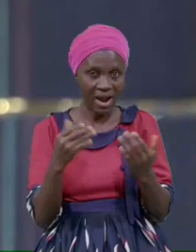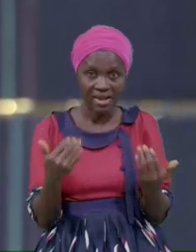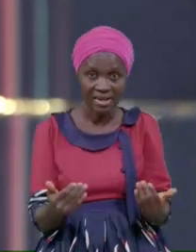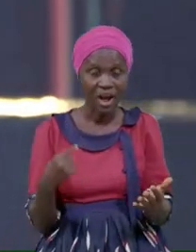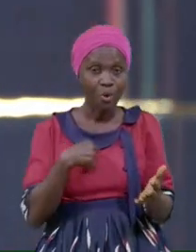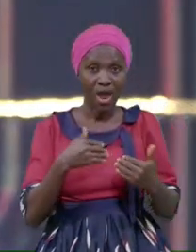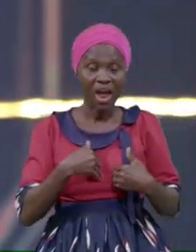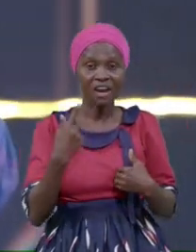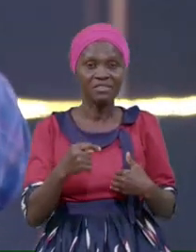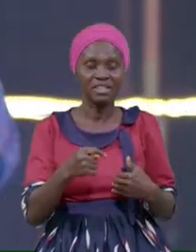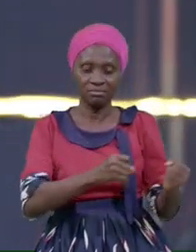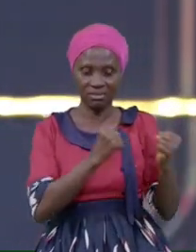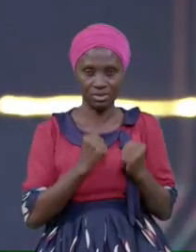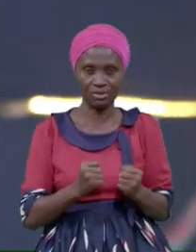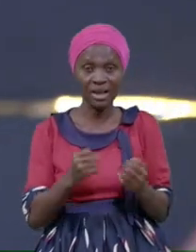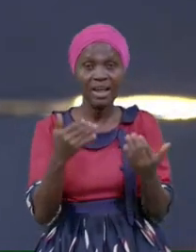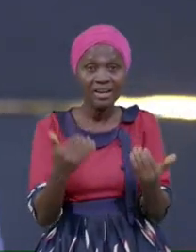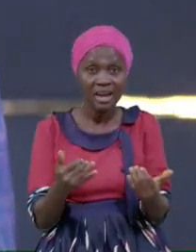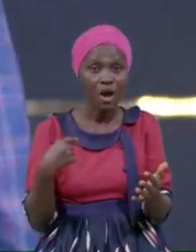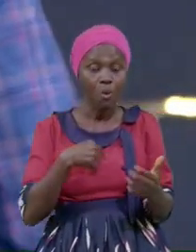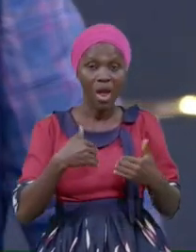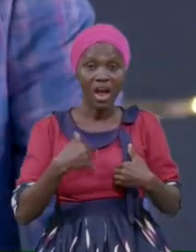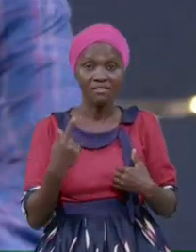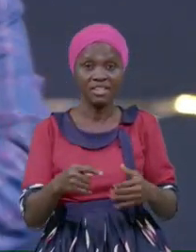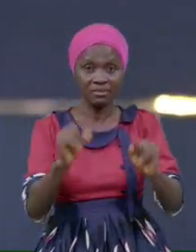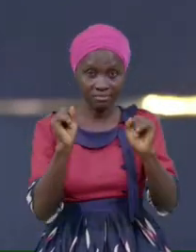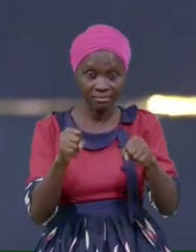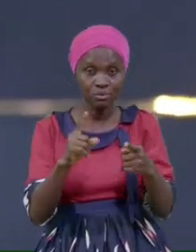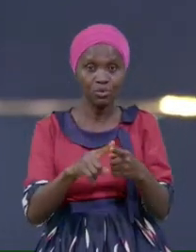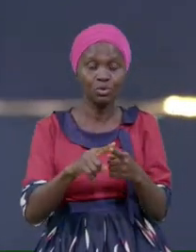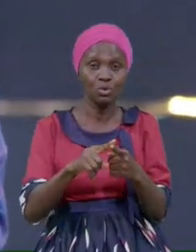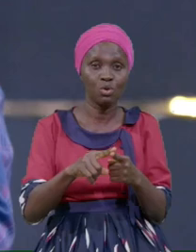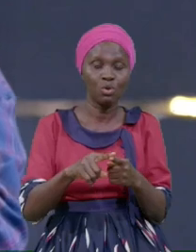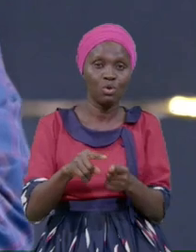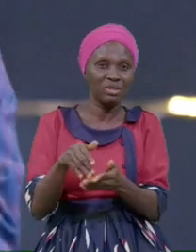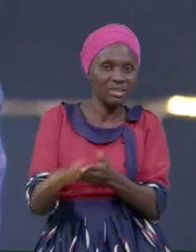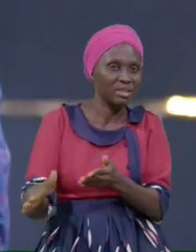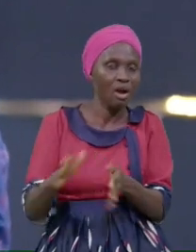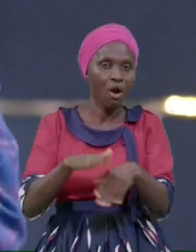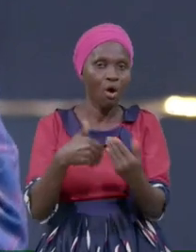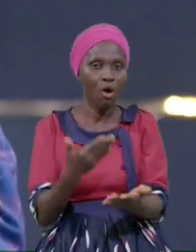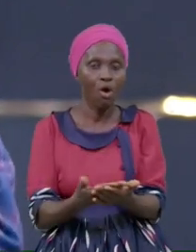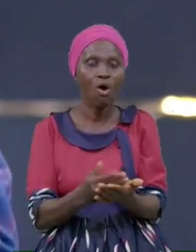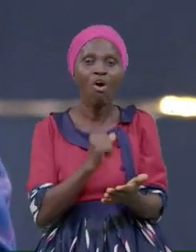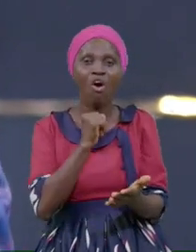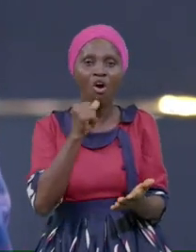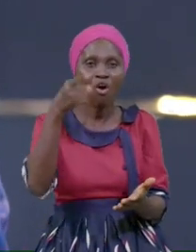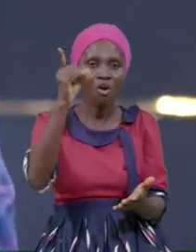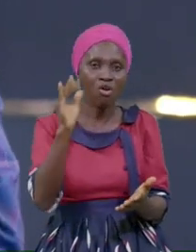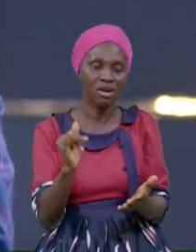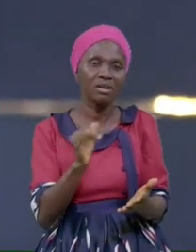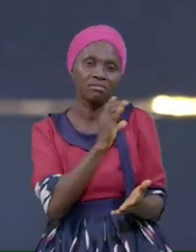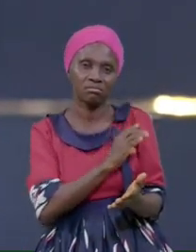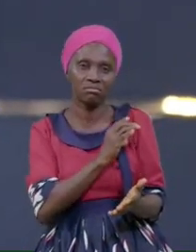avons la force, maintenant nous avons la capacité de renoncer à toute impiété, à renoncer